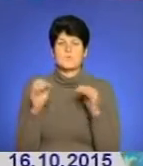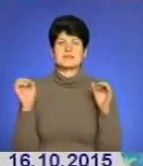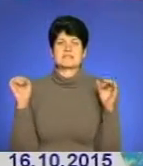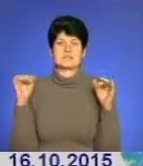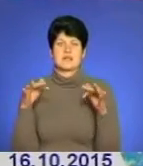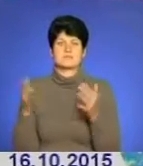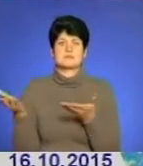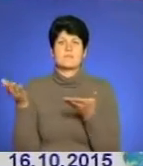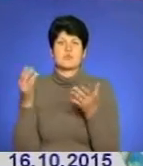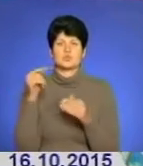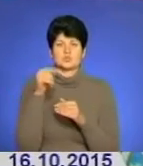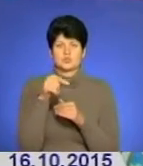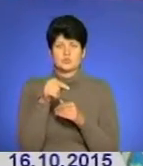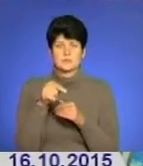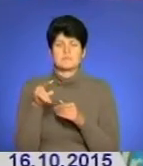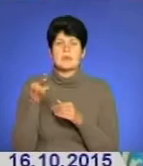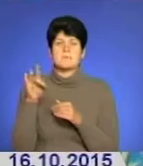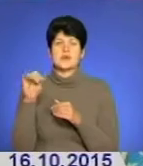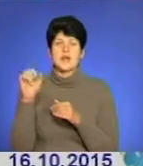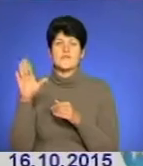беремо, запросимо туди і православ. Славних